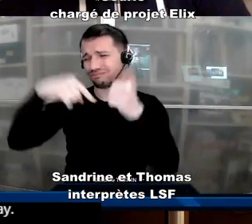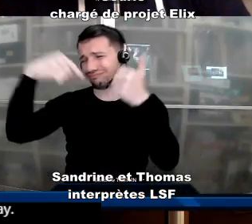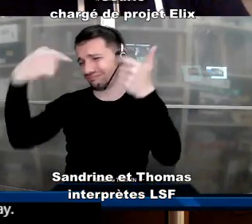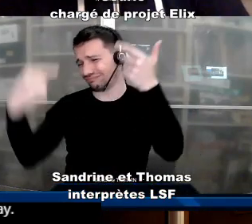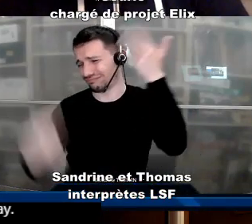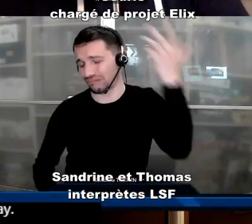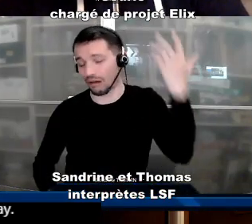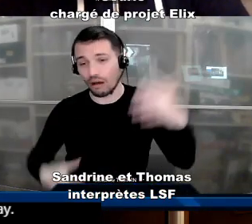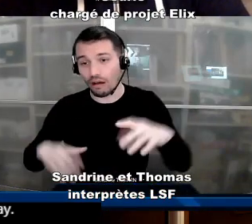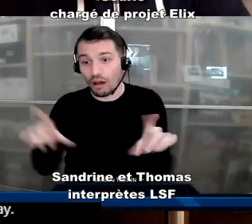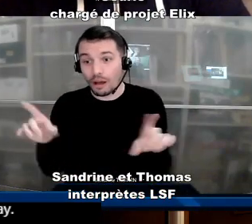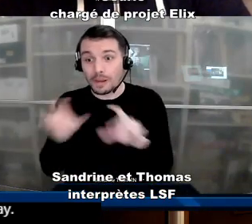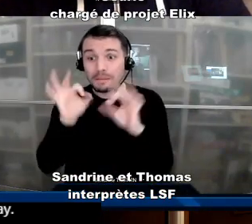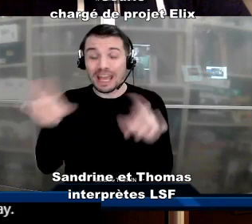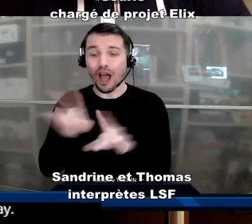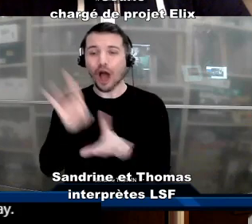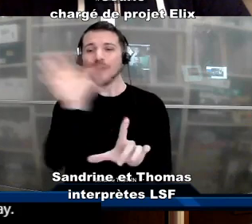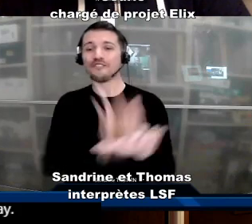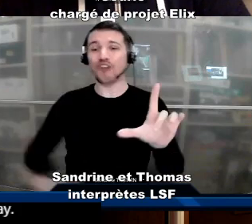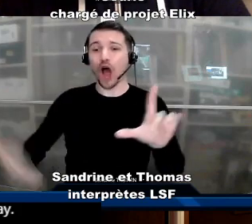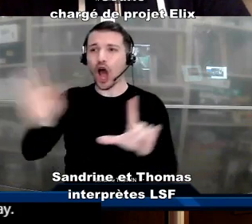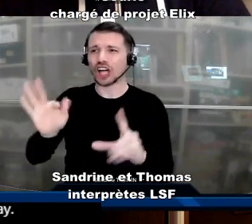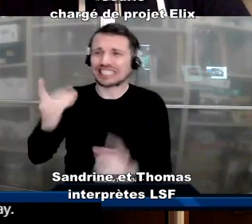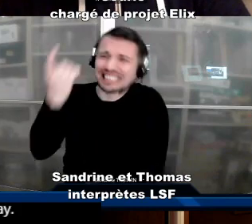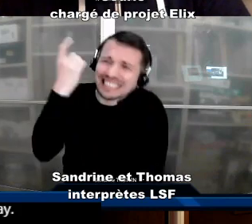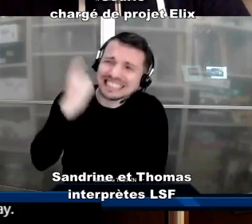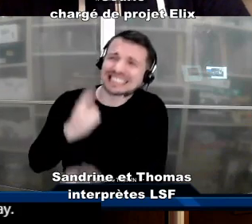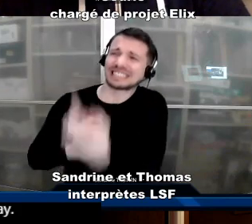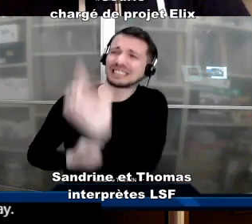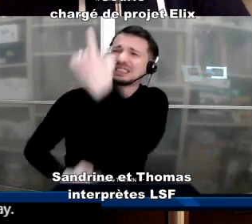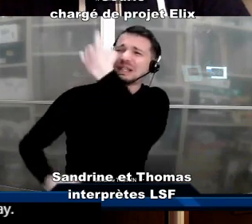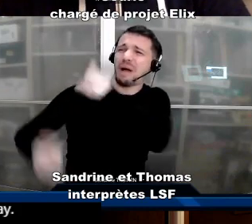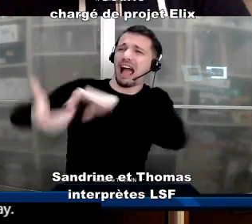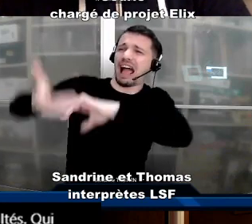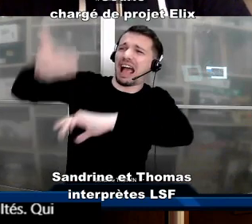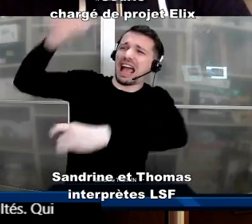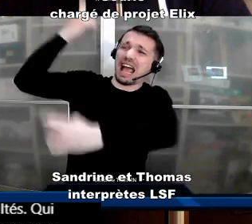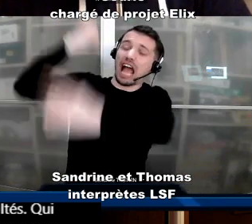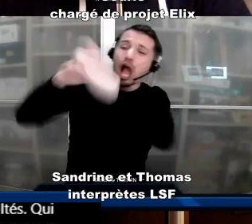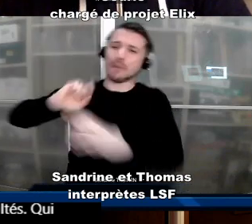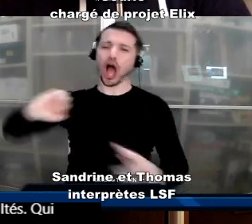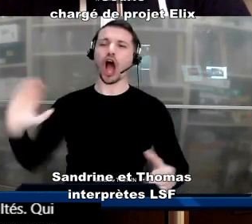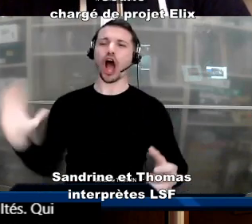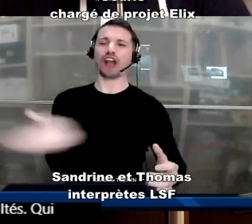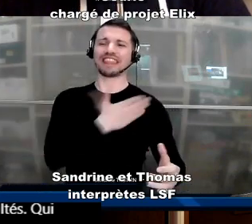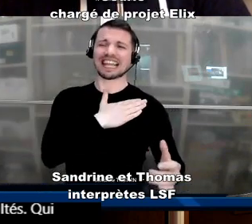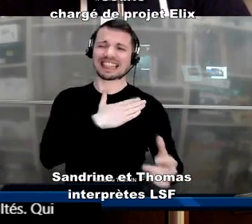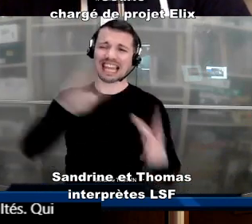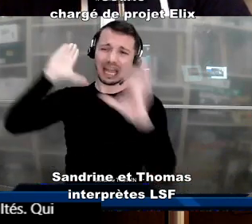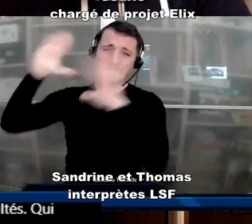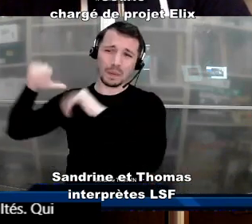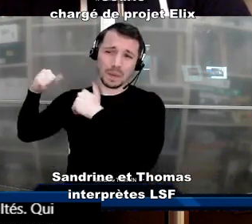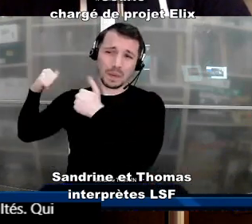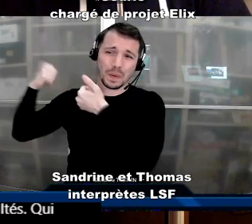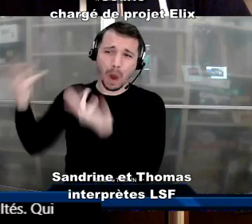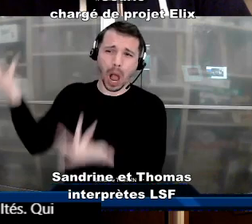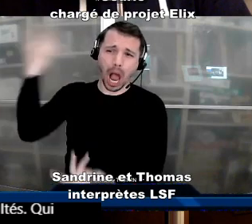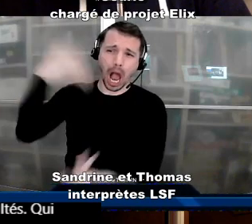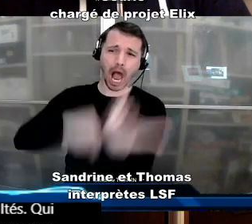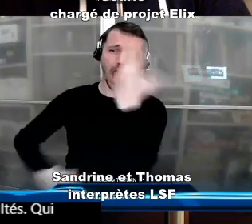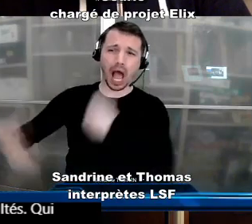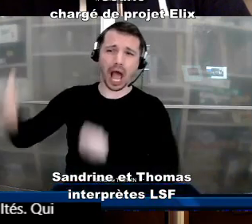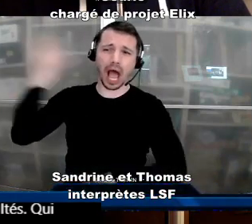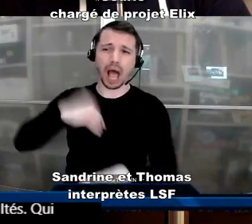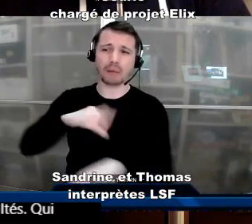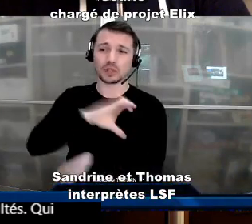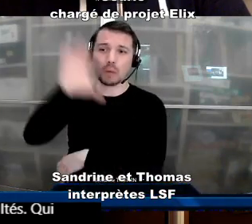apprendre toute l'histoire de la France en partant de l'Antiquité, mais c'est impossible. Et là on parle de vraiment de la culture sourde, même à l'international,